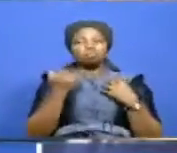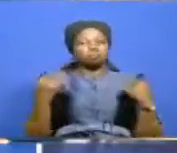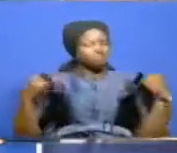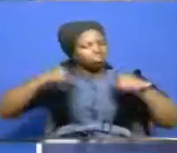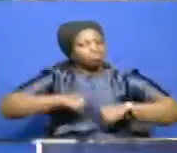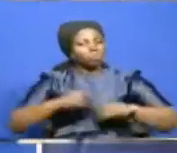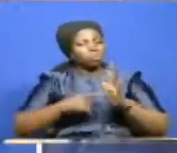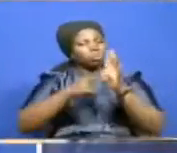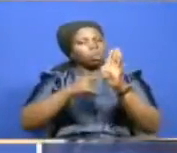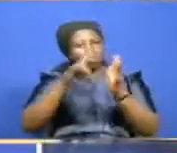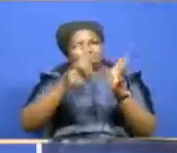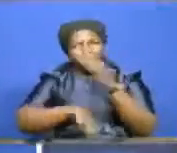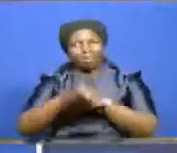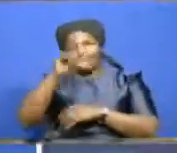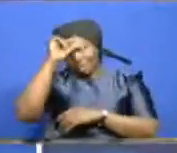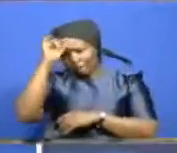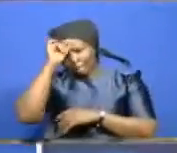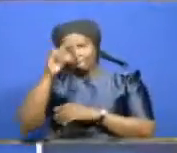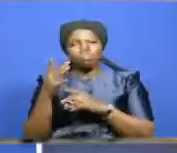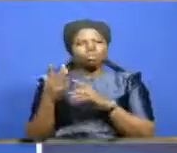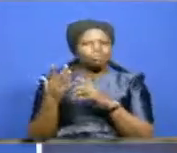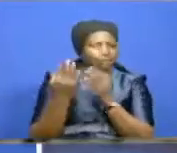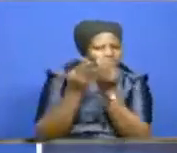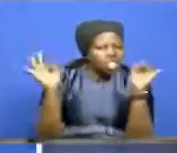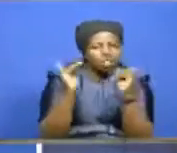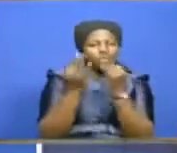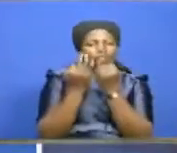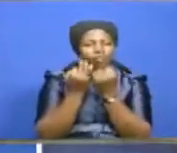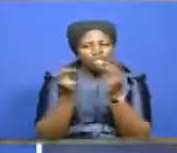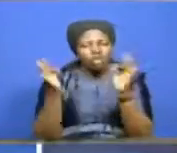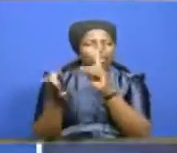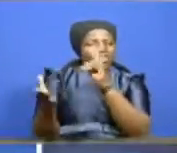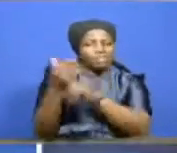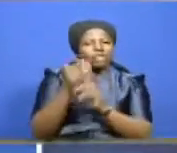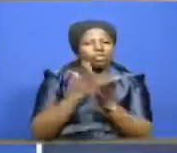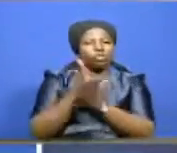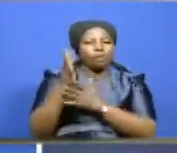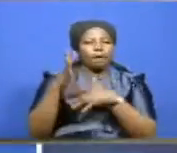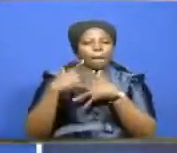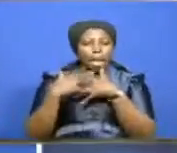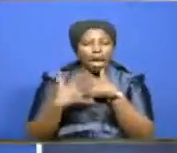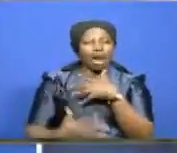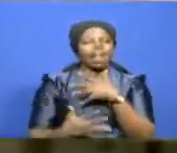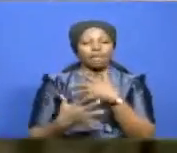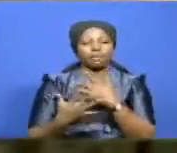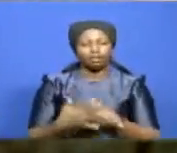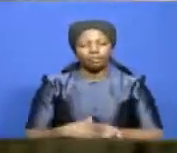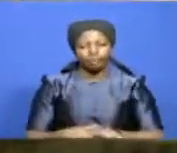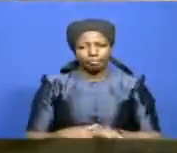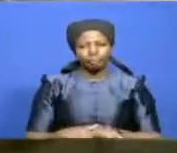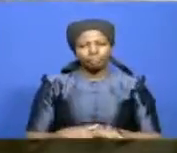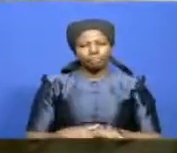serikali ilikuja kwa kumwaga damu. Achola Simon, nikiripoti darubini ya Channel 1 kutoka kaunti ya Kisii.